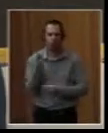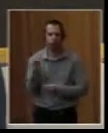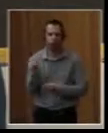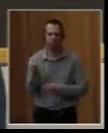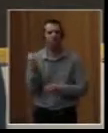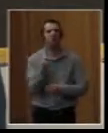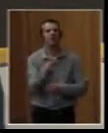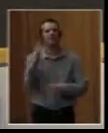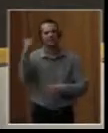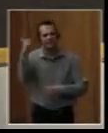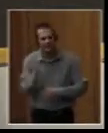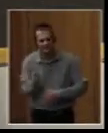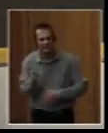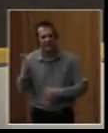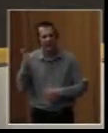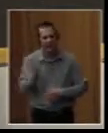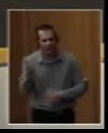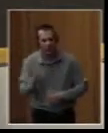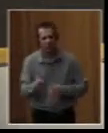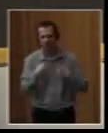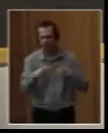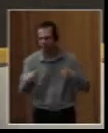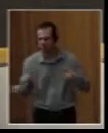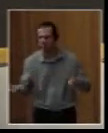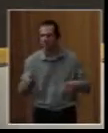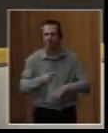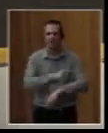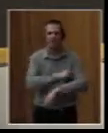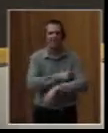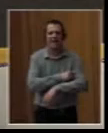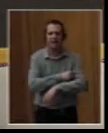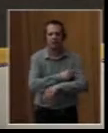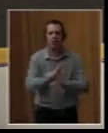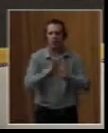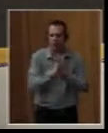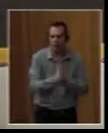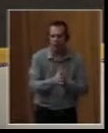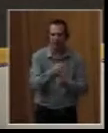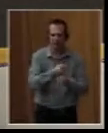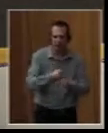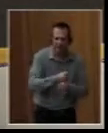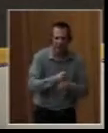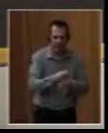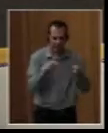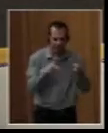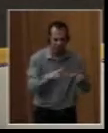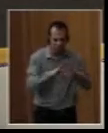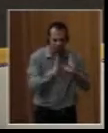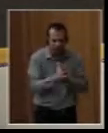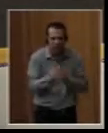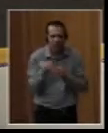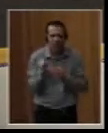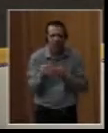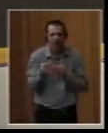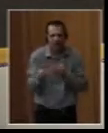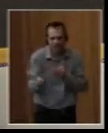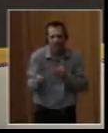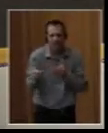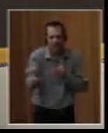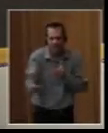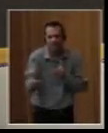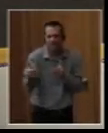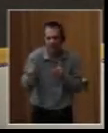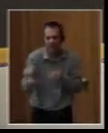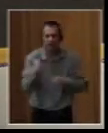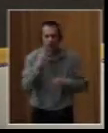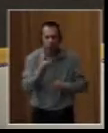και επιδομάτων και στην έλλειψη ιατροφαρμακευτικής περίθαλψης. Αυτά οπωσδήποτε θα τα αντιμετωπίσει η μερίδα διεξοδικά.